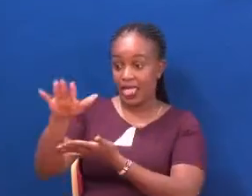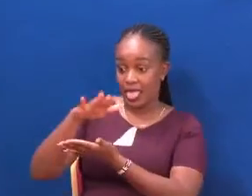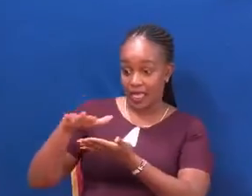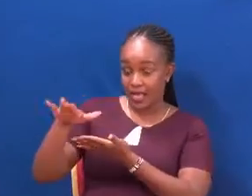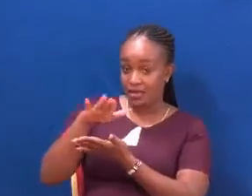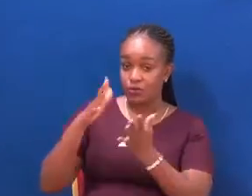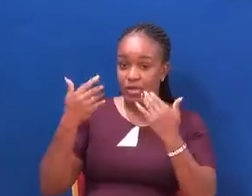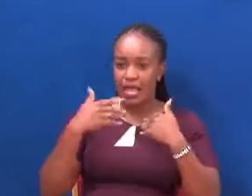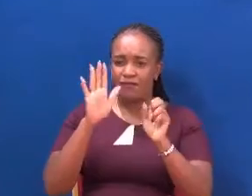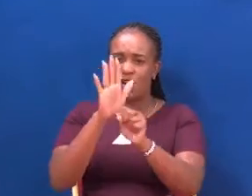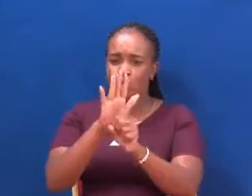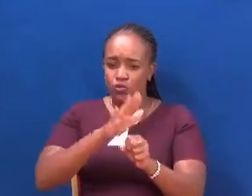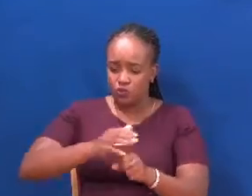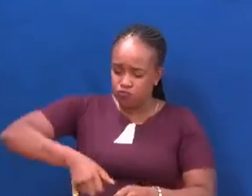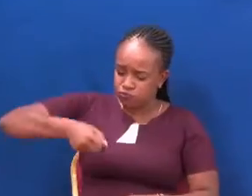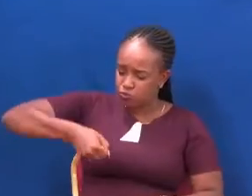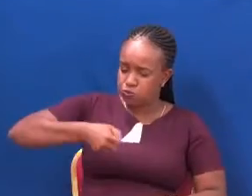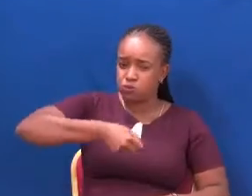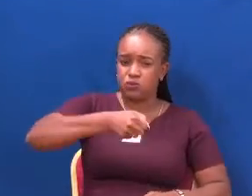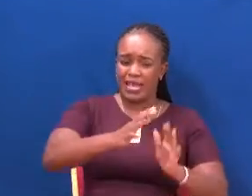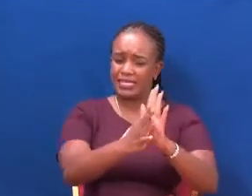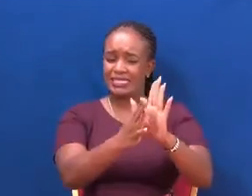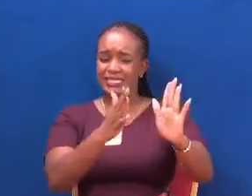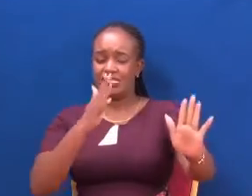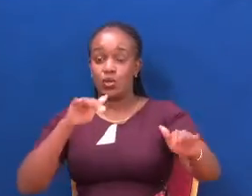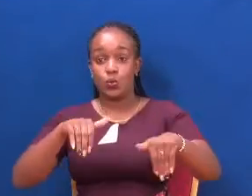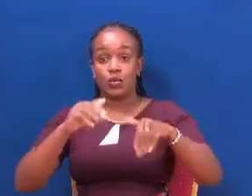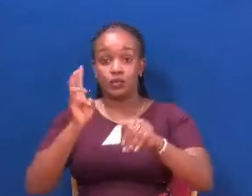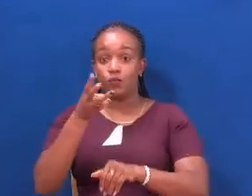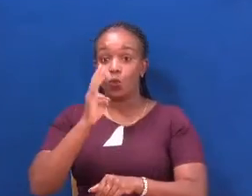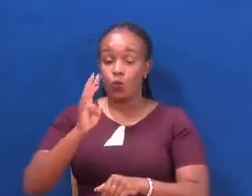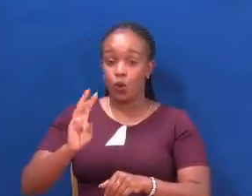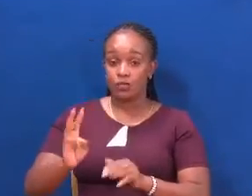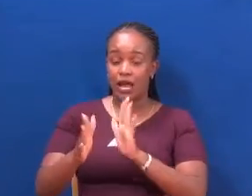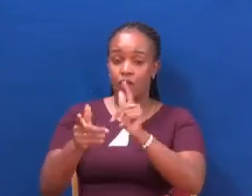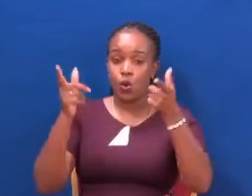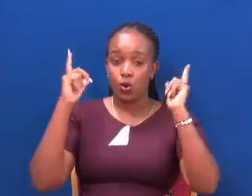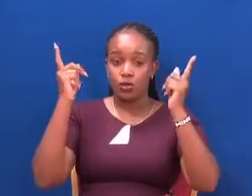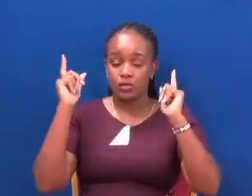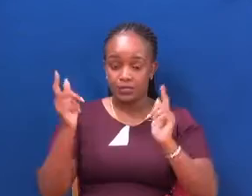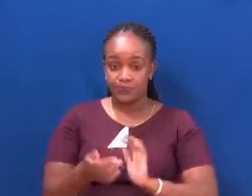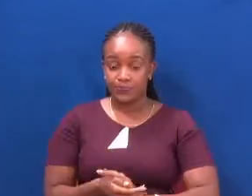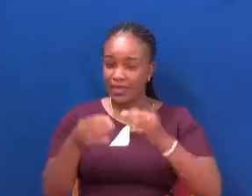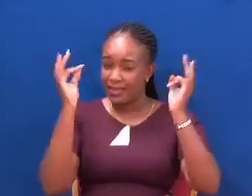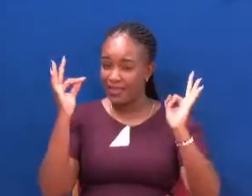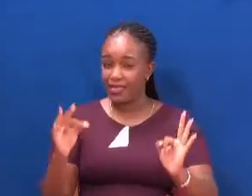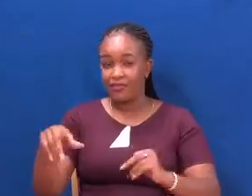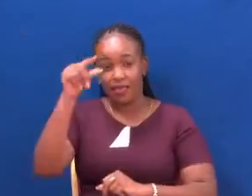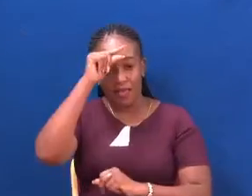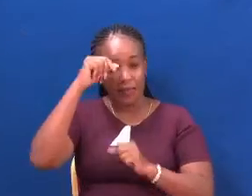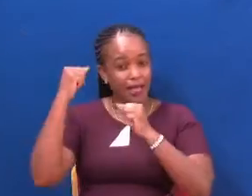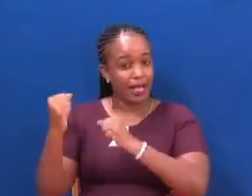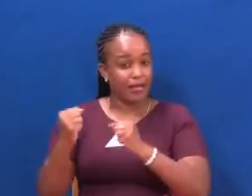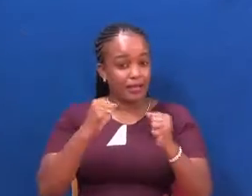of jerrycans that had been lined up awaiting the water boozers. Hiwa serikali imeshindwa kulete maji Bangala, huyu